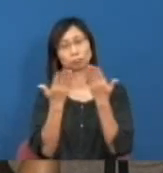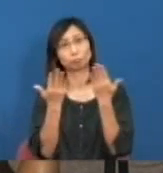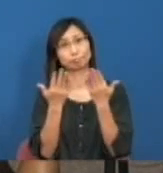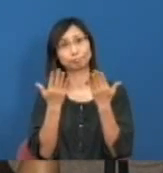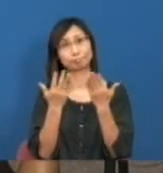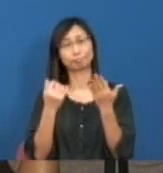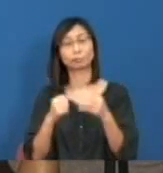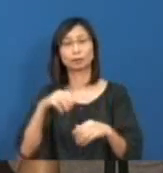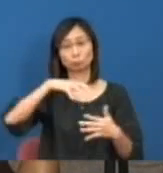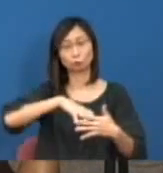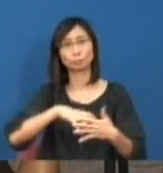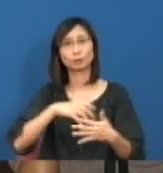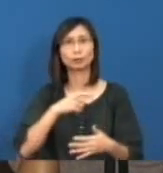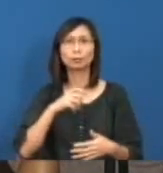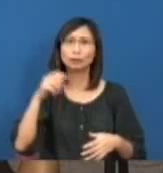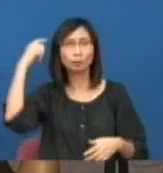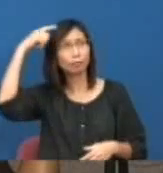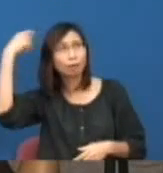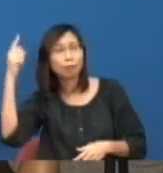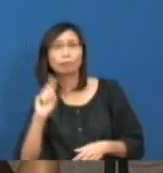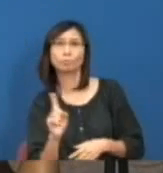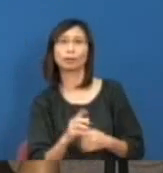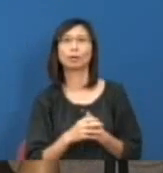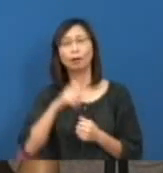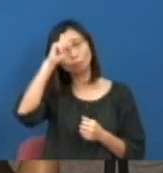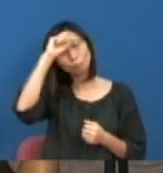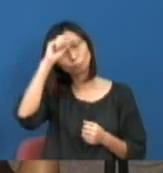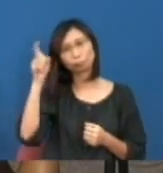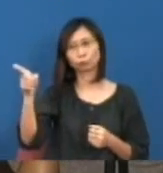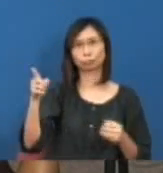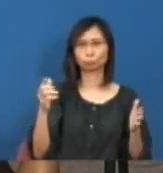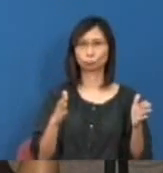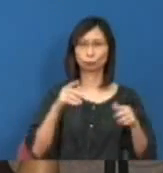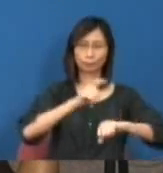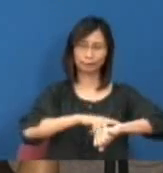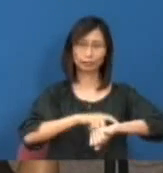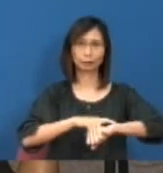喎，即係佢回憶嗰個時候嗰段嘢係白空白嘅。係啦， 唔係就可以寫一個